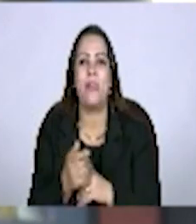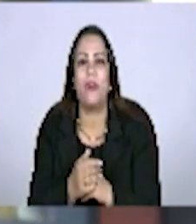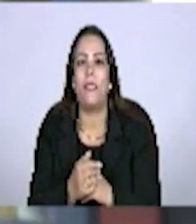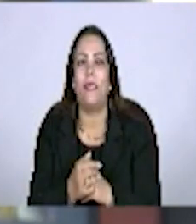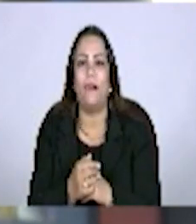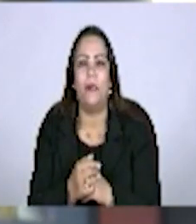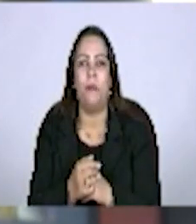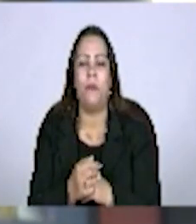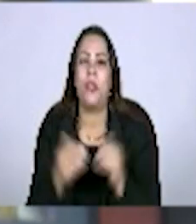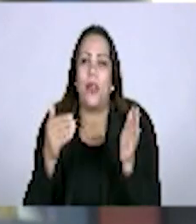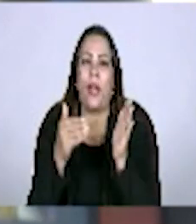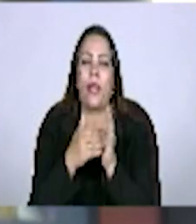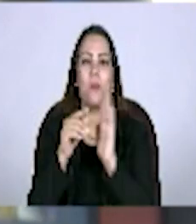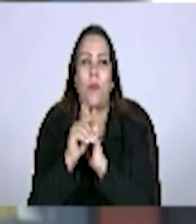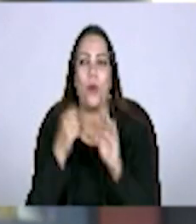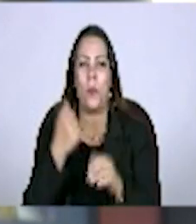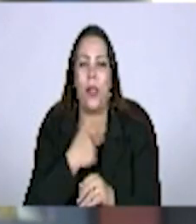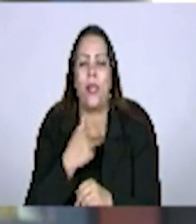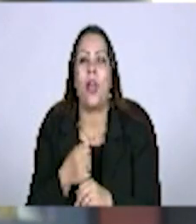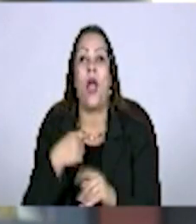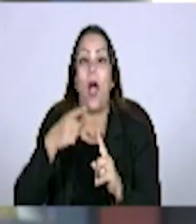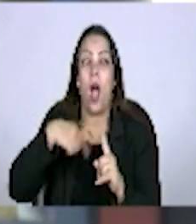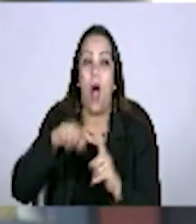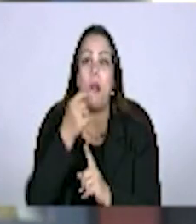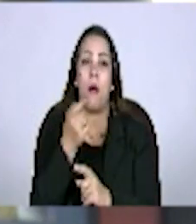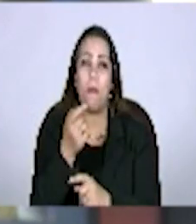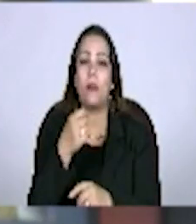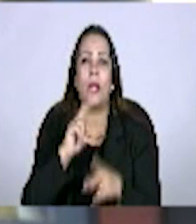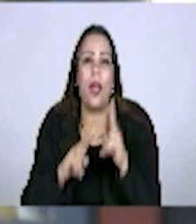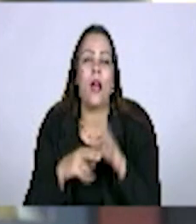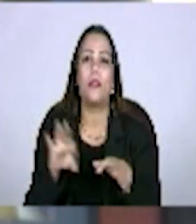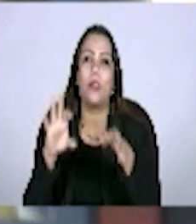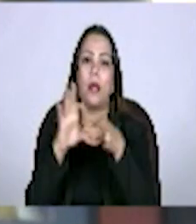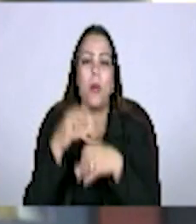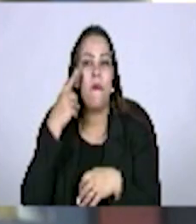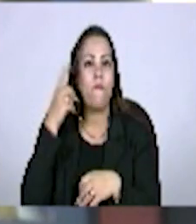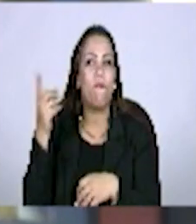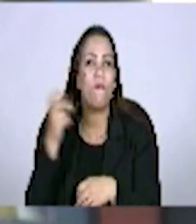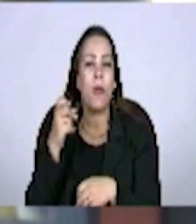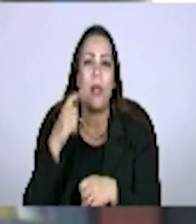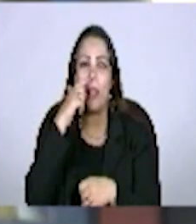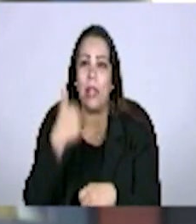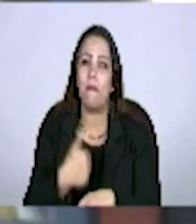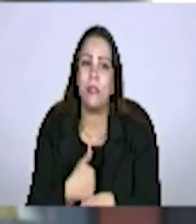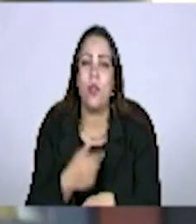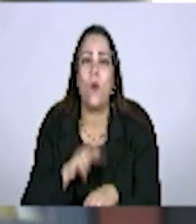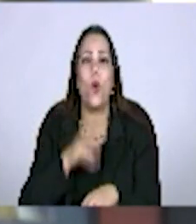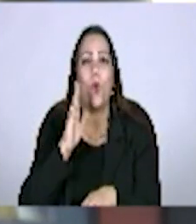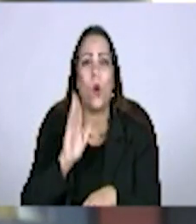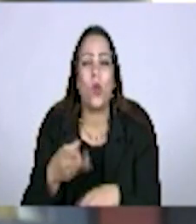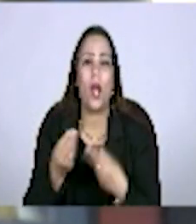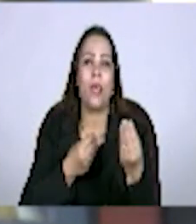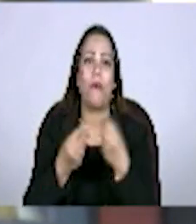في ختام الحلقه حول بعض الامور تتعلق بفهمنا لذواتنا وقدرتنا على